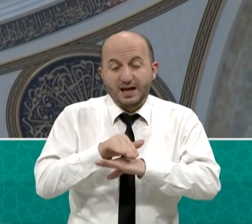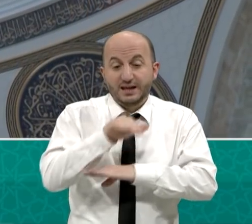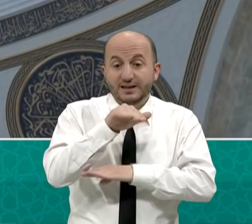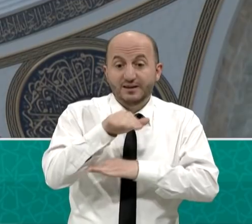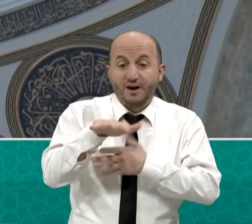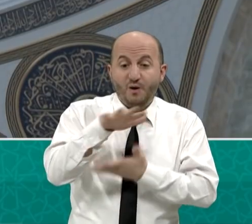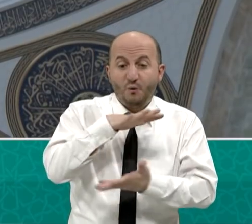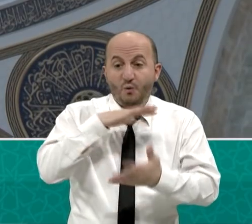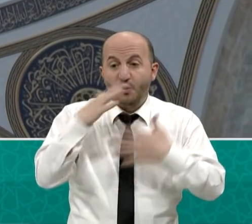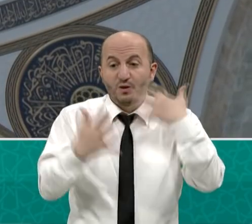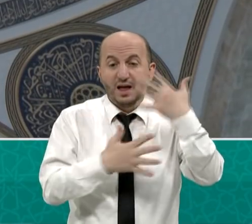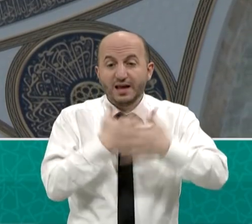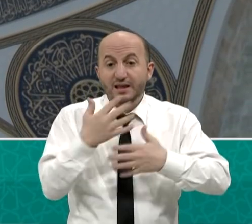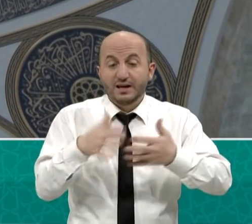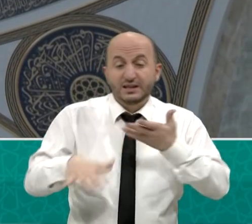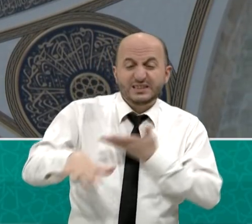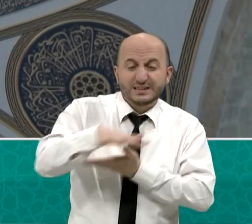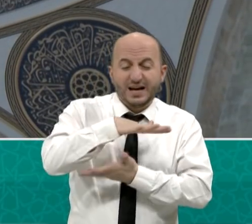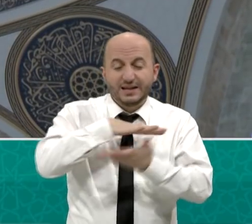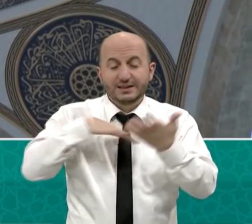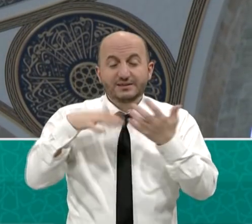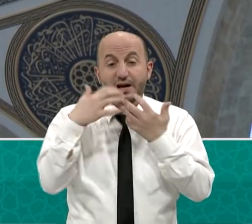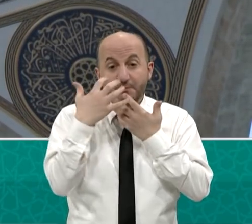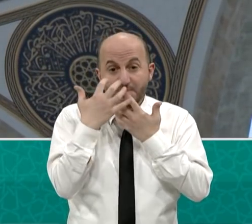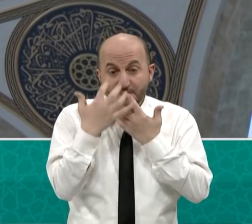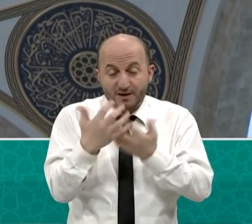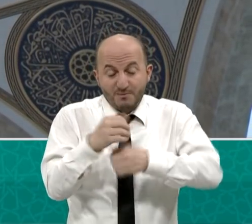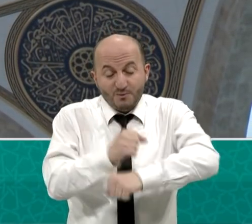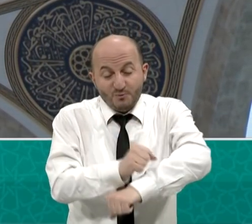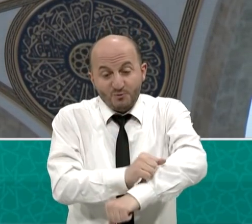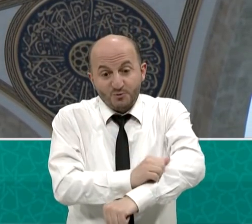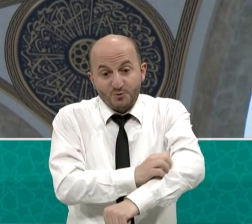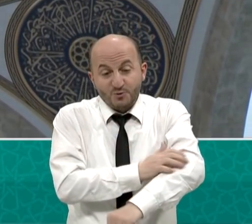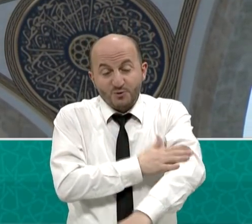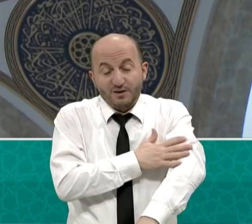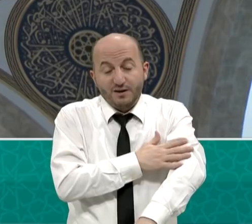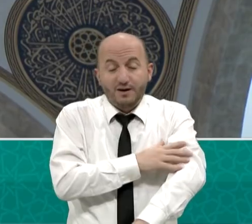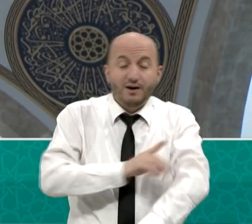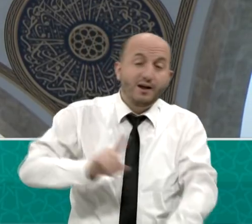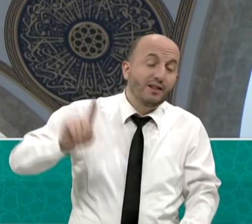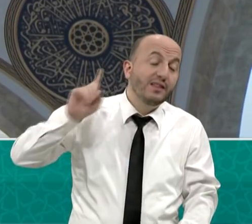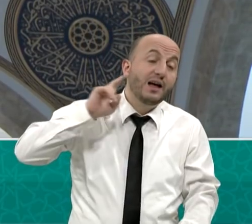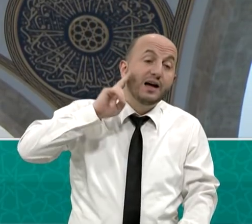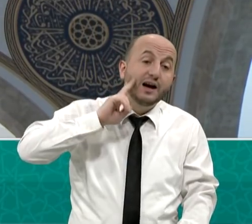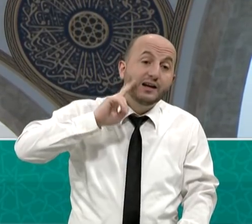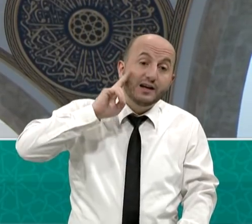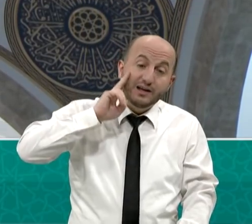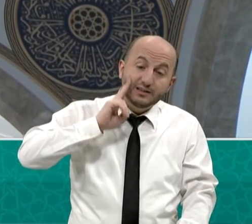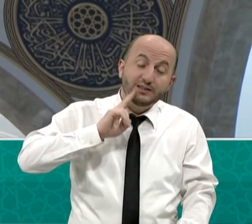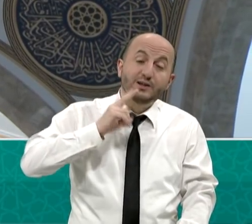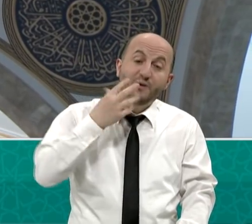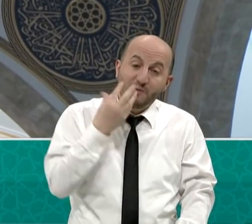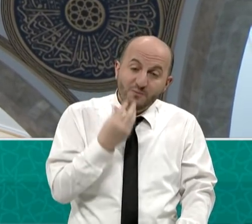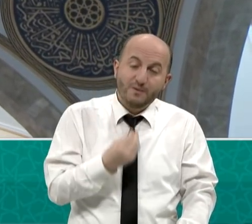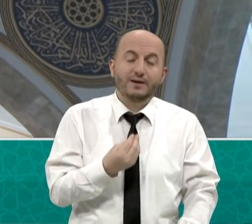olaylara, müminin bütün evrene merhamet duygularıyla, Allah'ın ahlakıyla ahlaklanma adına